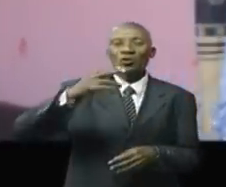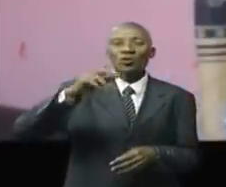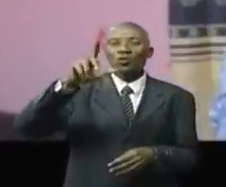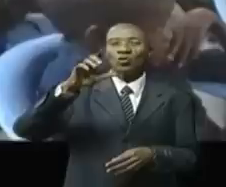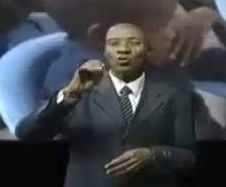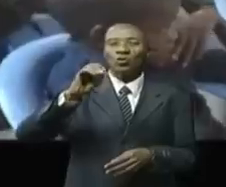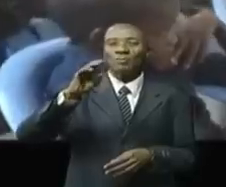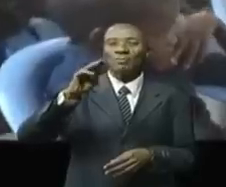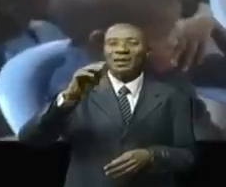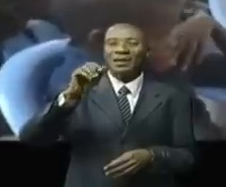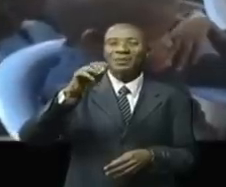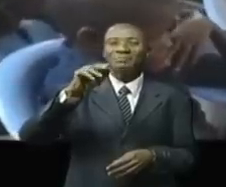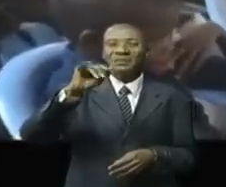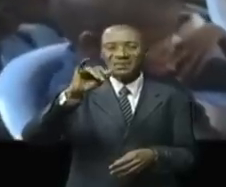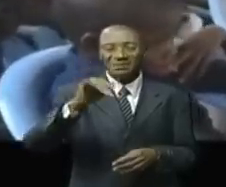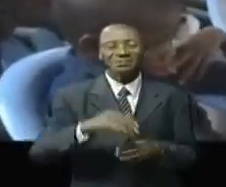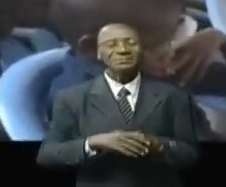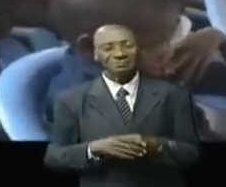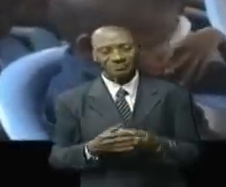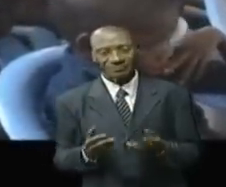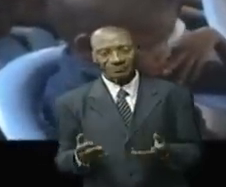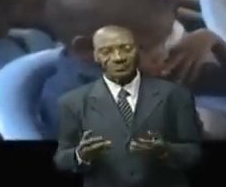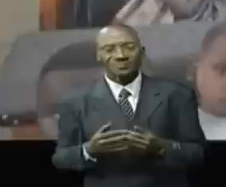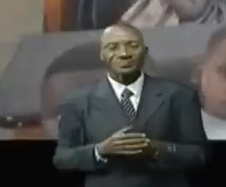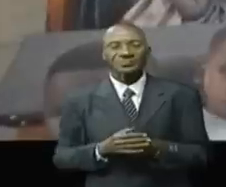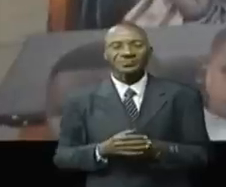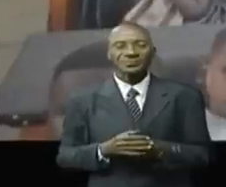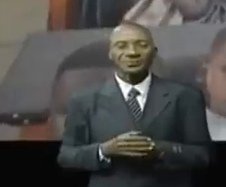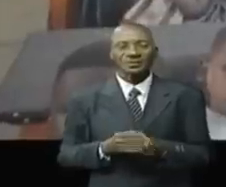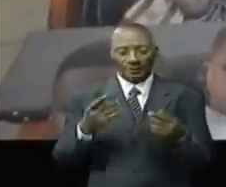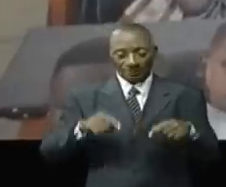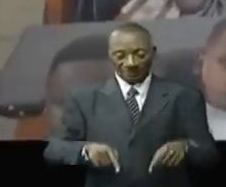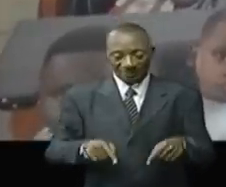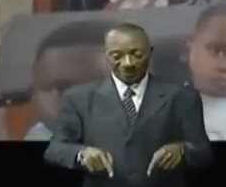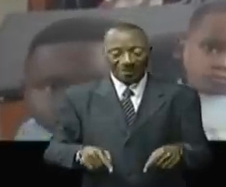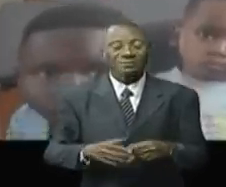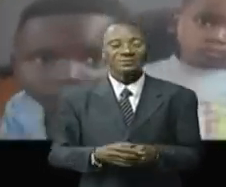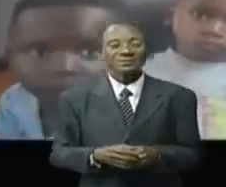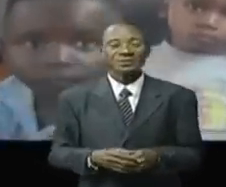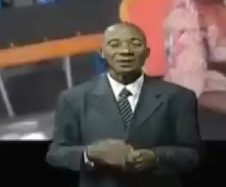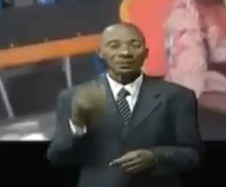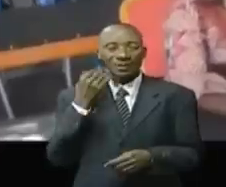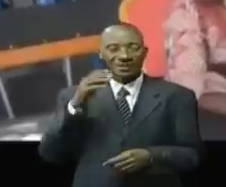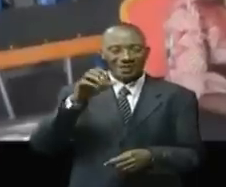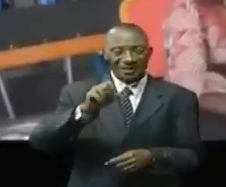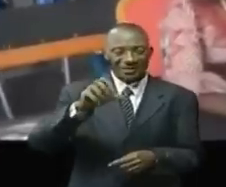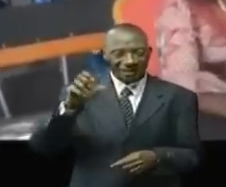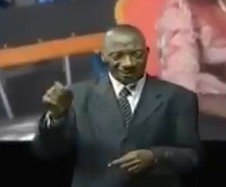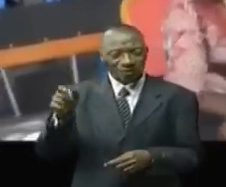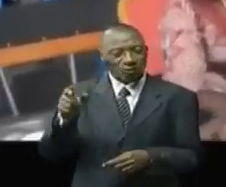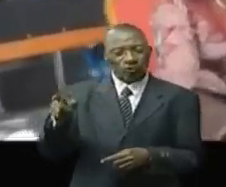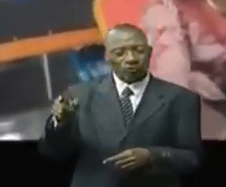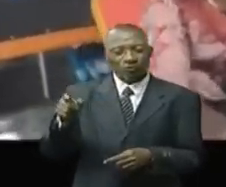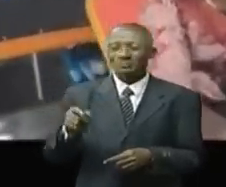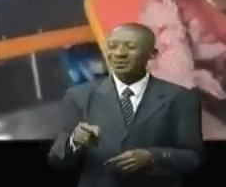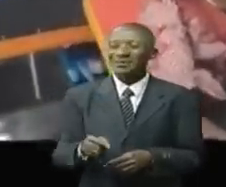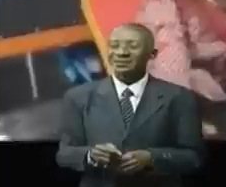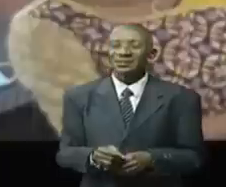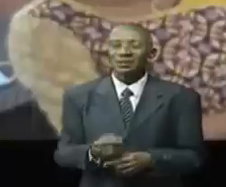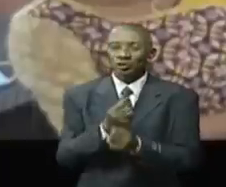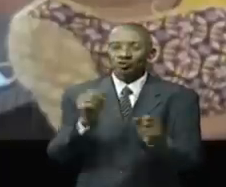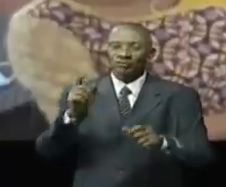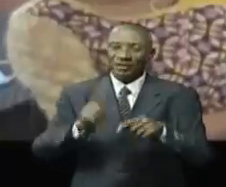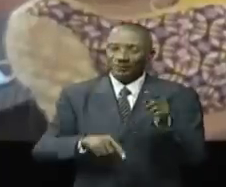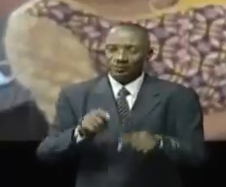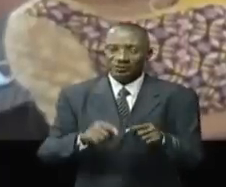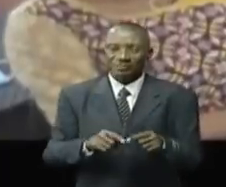mais qui reste méconnue du grand public. Pour le moment, la drépanocytose reste incurable. Pour ce faire, un